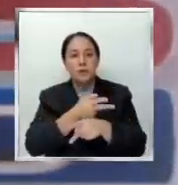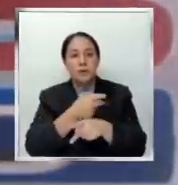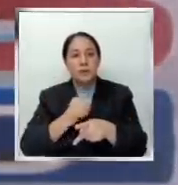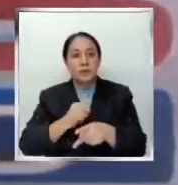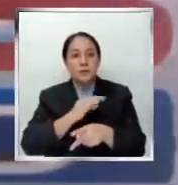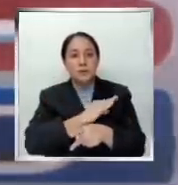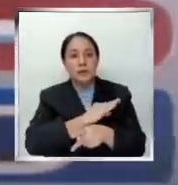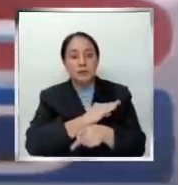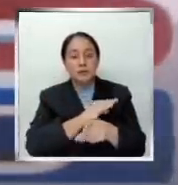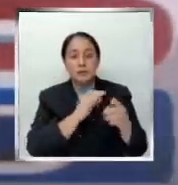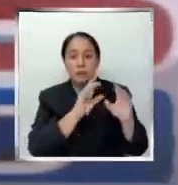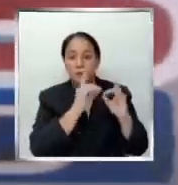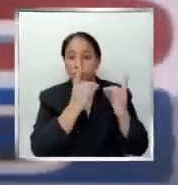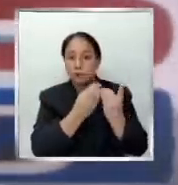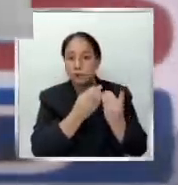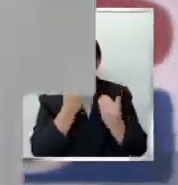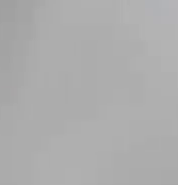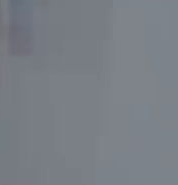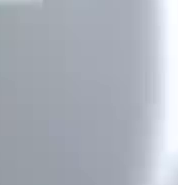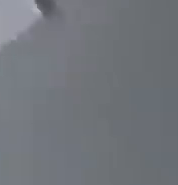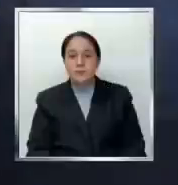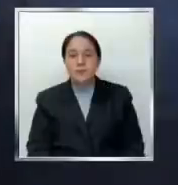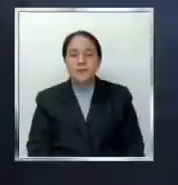kawanihan at nakatutok si Nico Wahe.